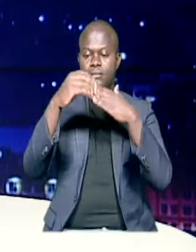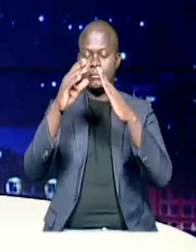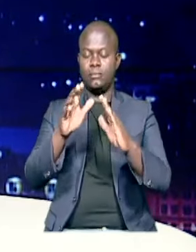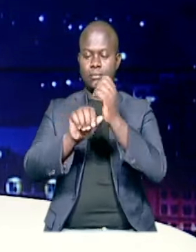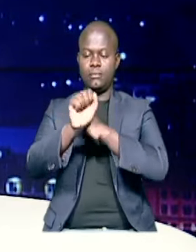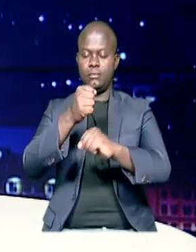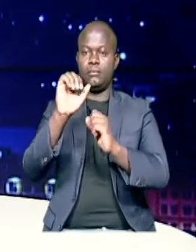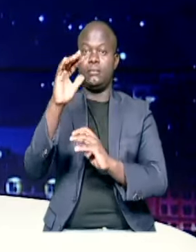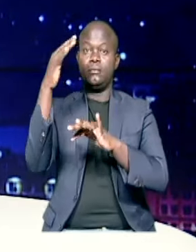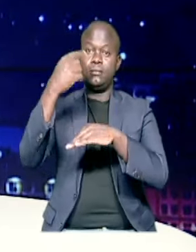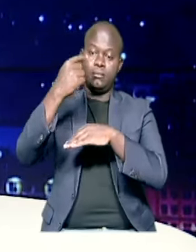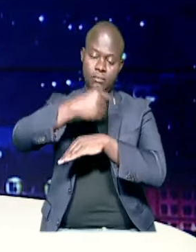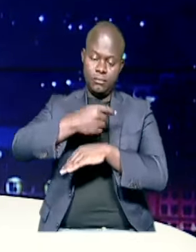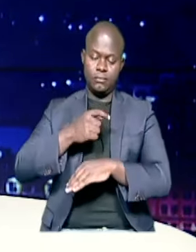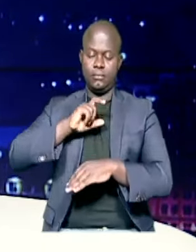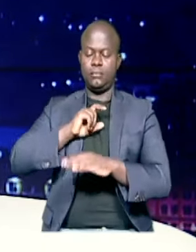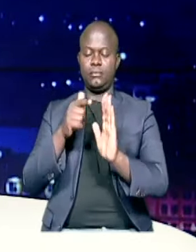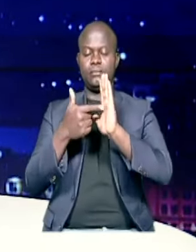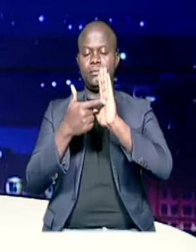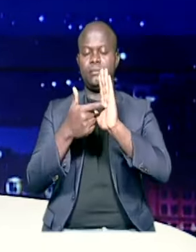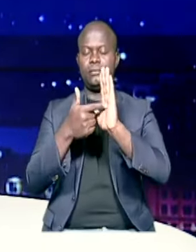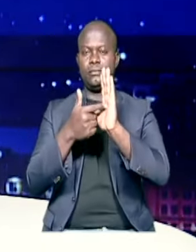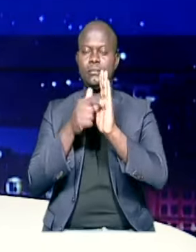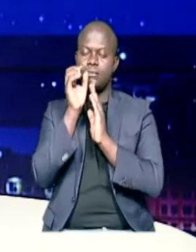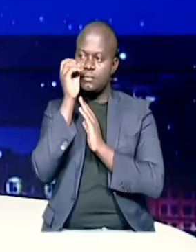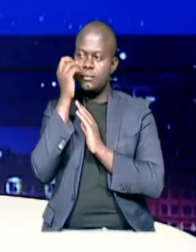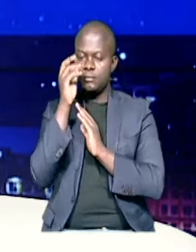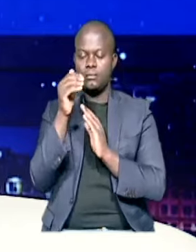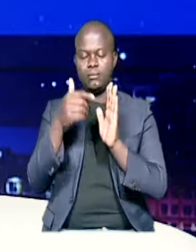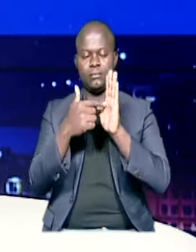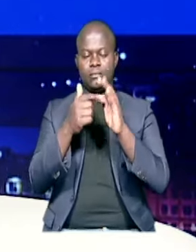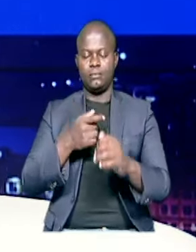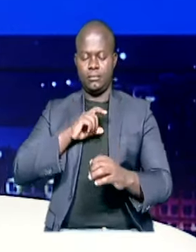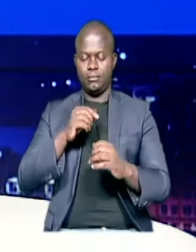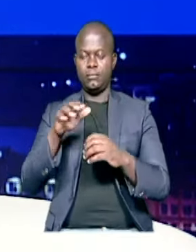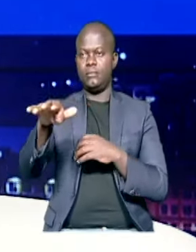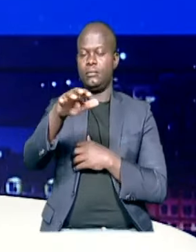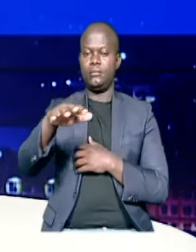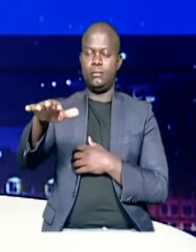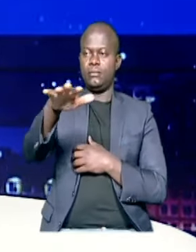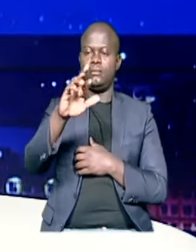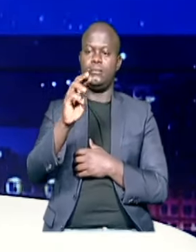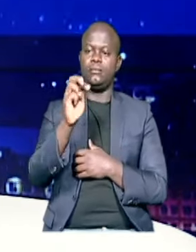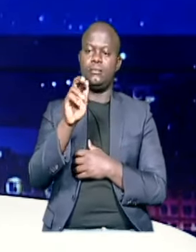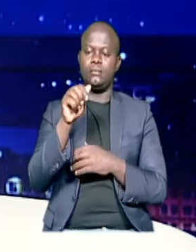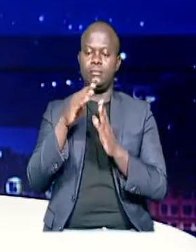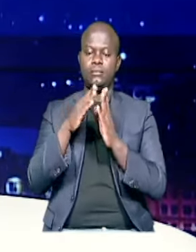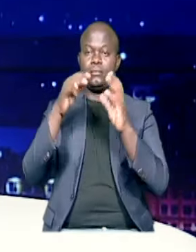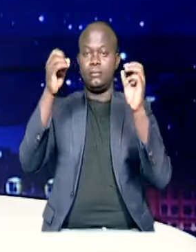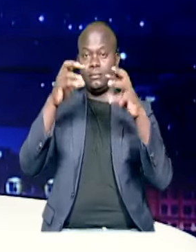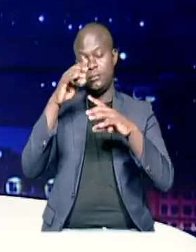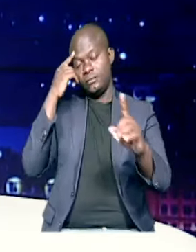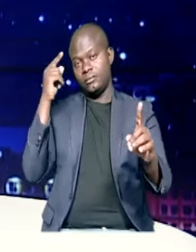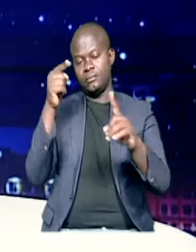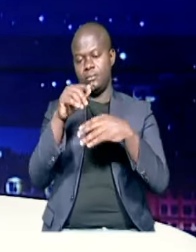umuhango wo kwizihiza umunsi w'intwari waranzwe no gushyira indabo ku kimenyetso cy'ubutwari kiri ku gicumbi cy'intwari I Remera mu mujyi wa Kigali hagamijwe